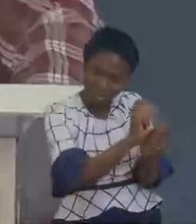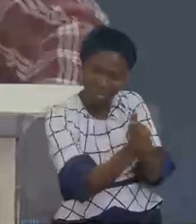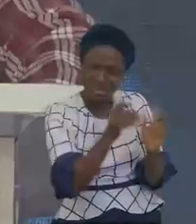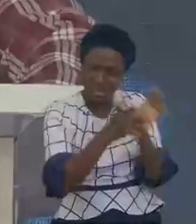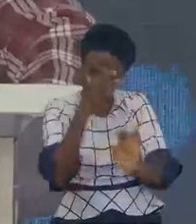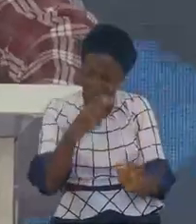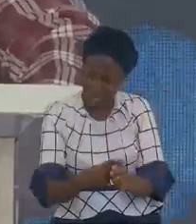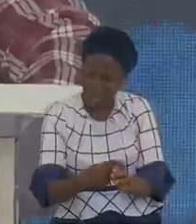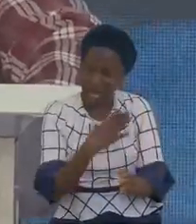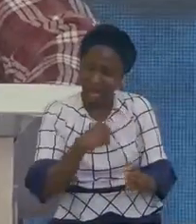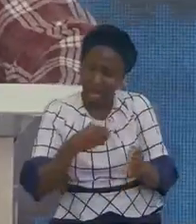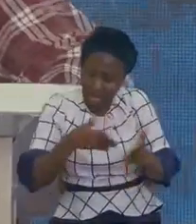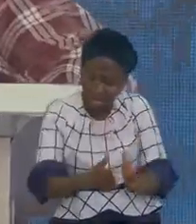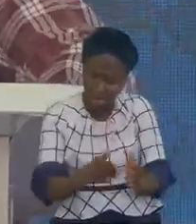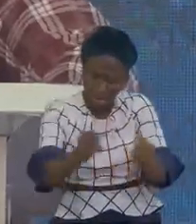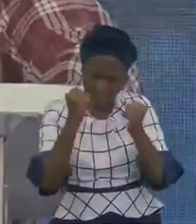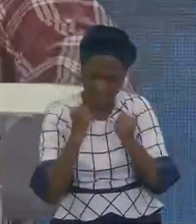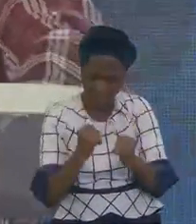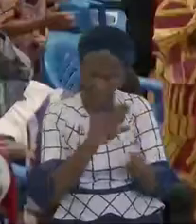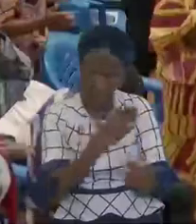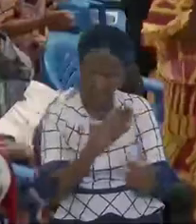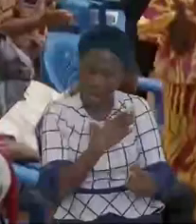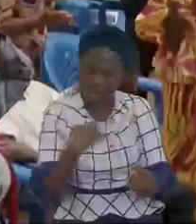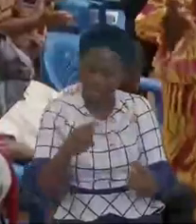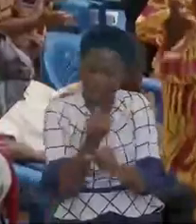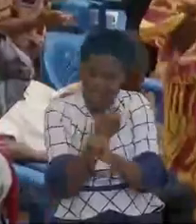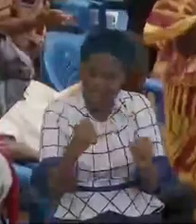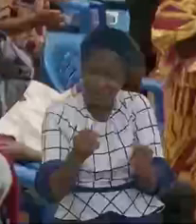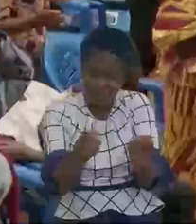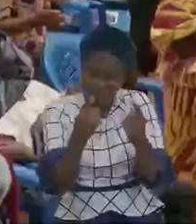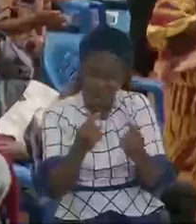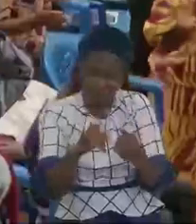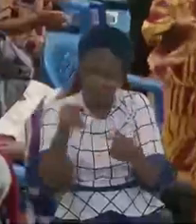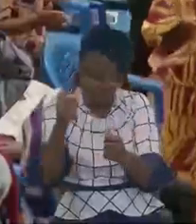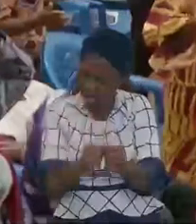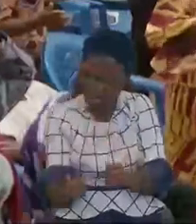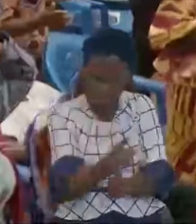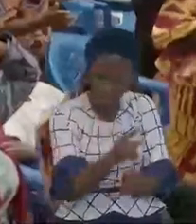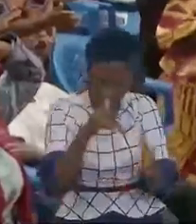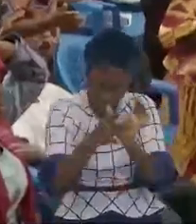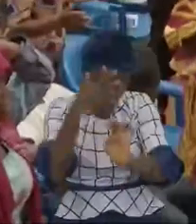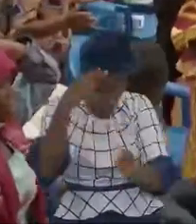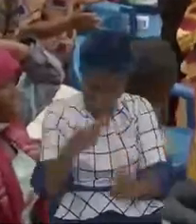le salut viennent dans la vie de chacun au nom de Jésus.